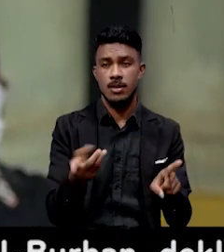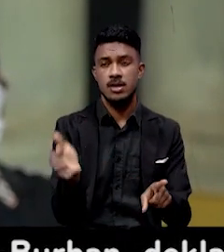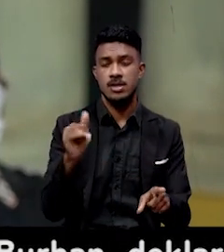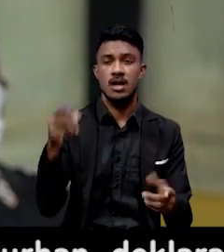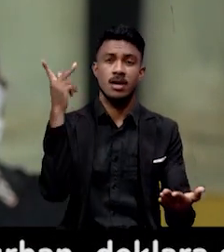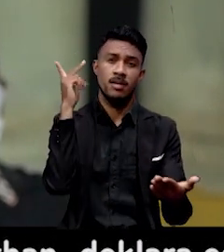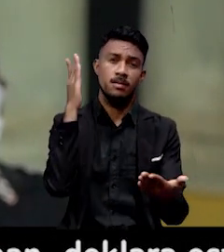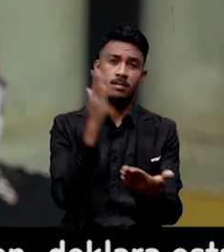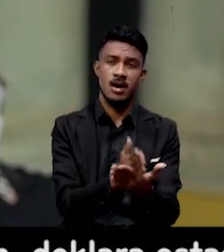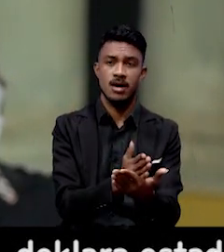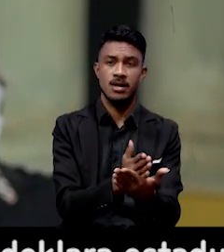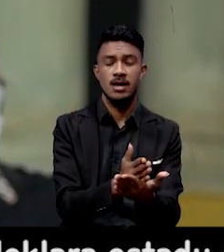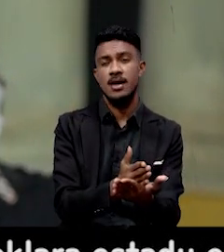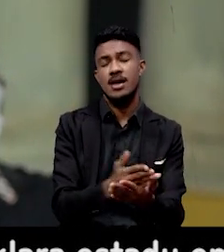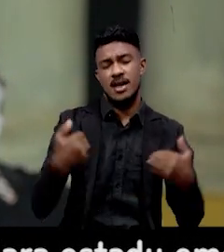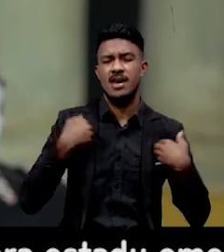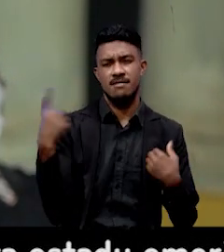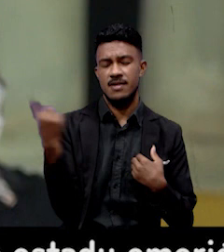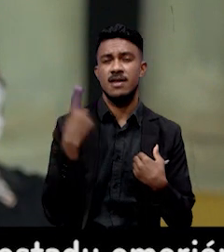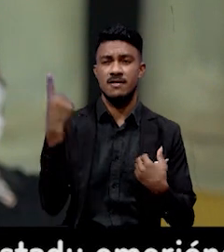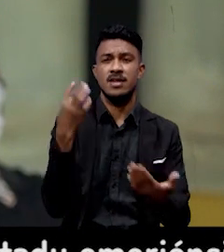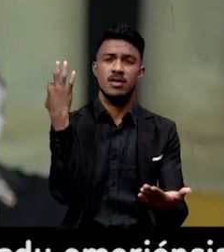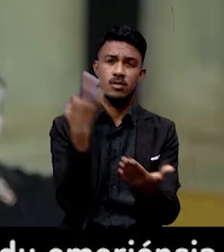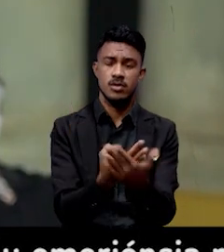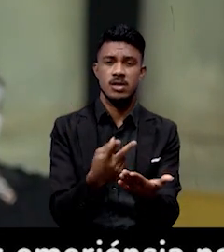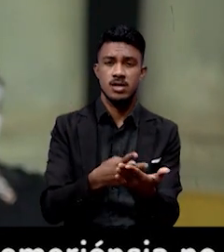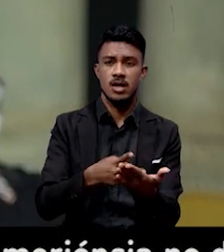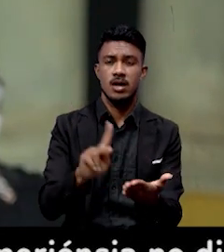tia, se ia na fata salário de bolo de ancata,